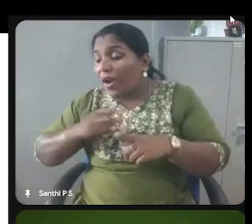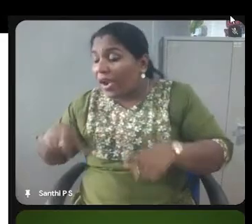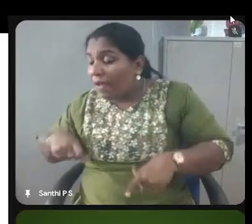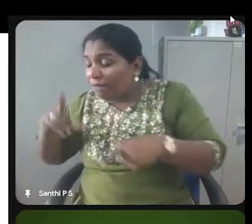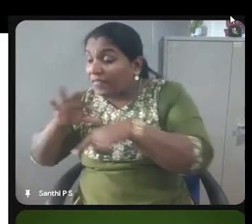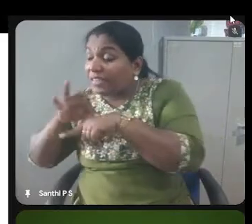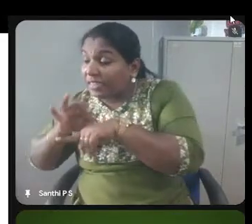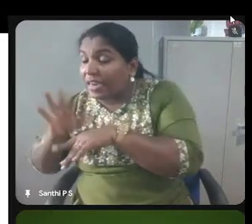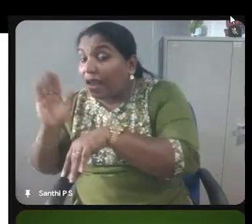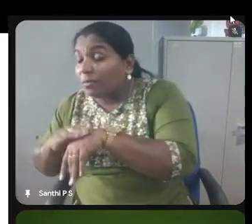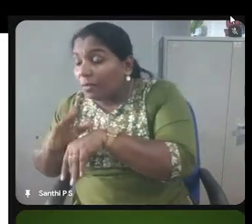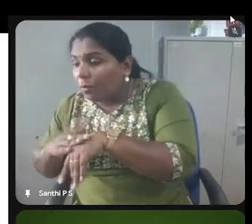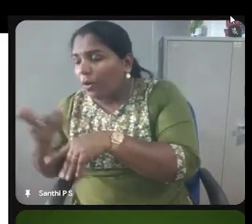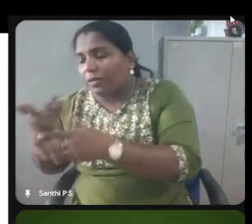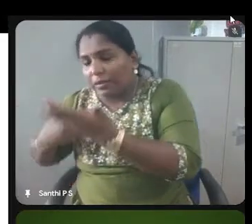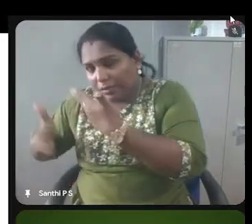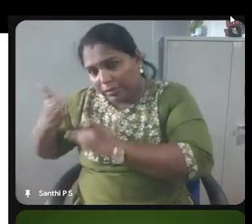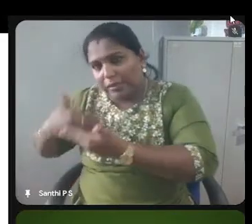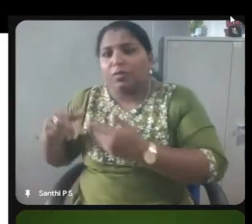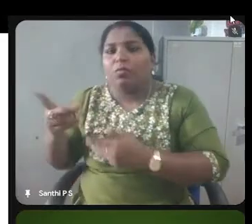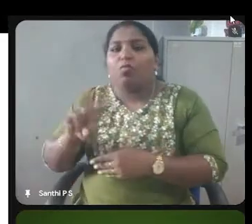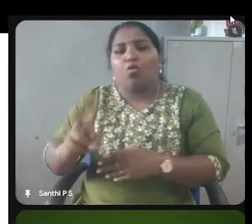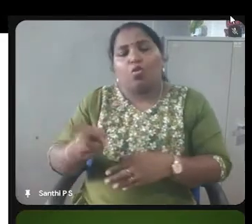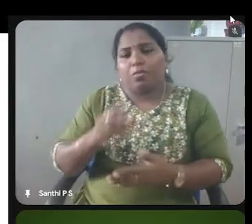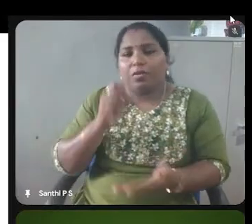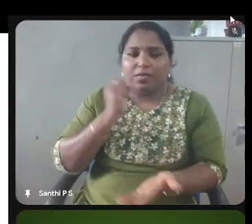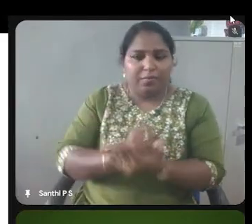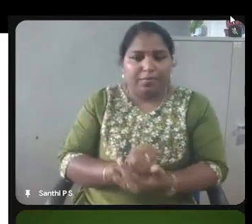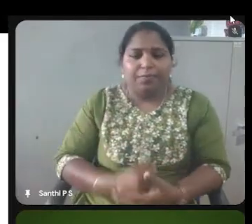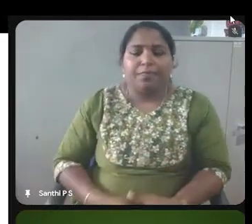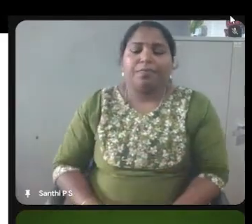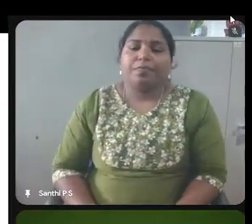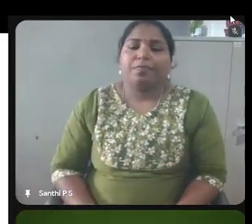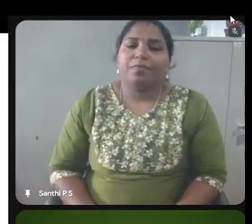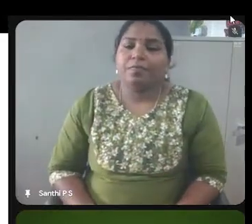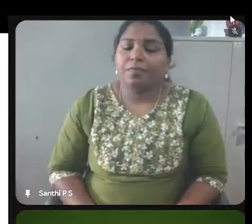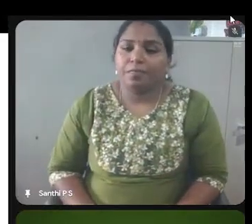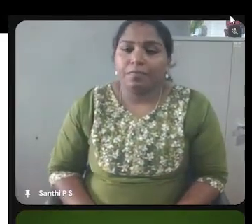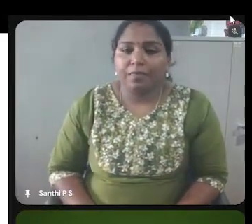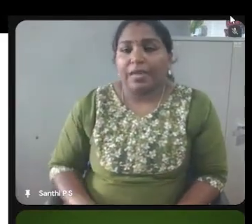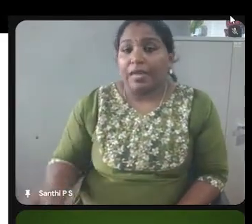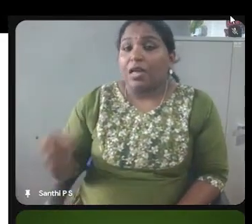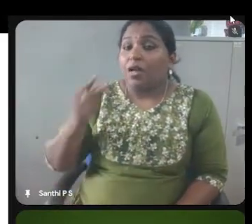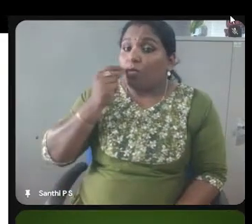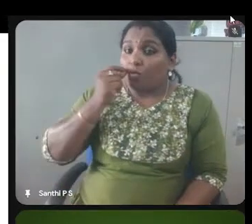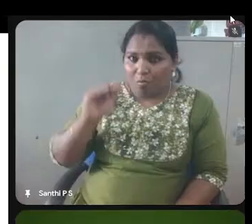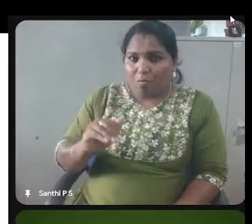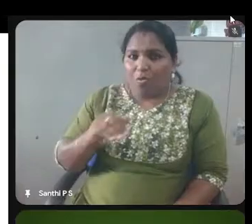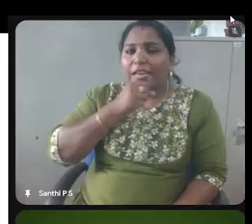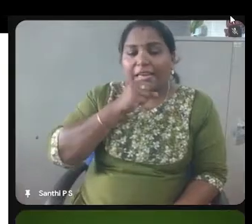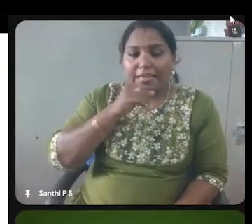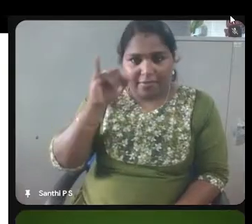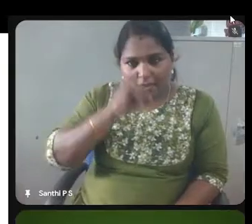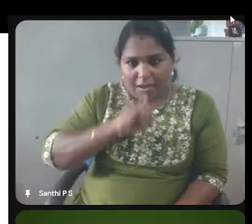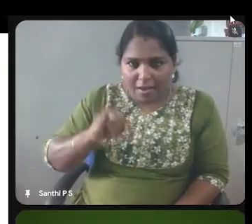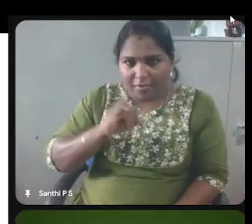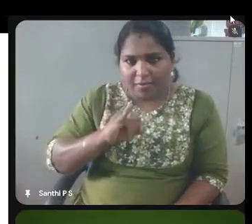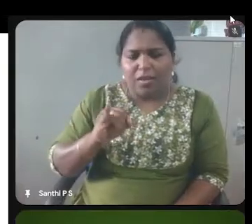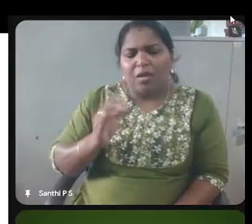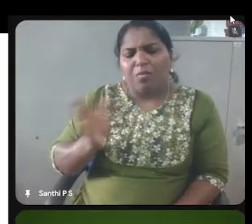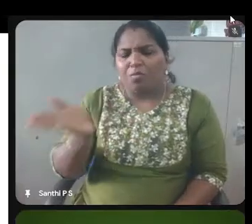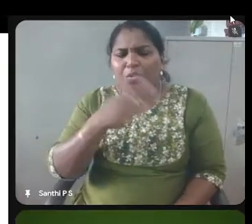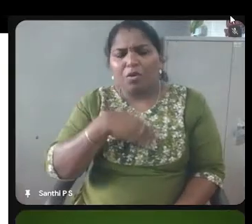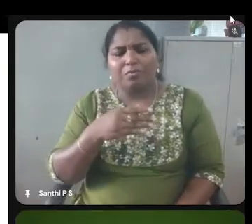കൊടുക്കുകയും ചെയ്താൽ മതിയാവും. ഓക്കെ. പിന്നെ പുള്ളിക്കാരന് ഇപ്പൊ 6 വയസ്സായി. വളരെ ചെറുതായിരുന്നു ഇപ്പൊ സ്ക്രീൻ